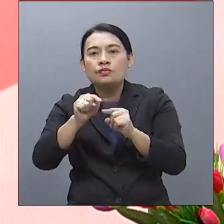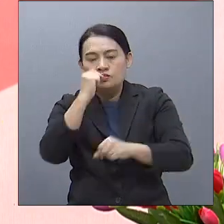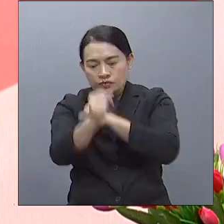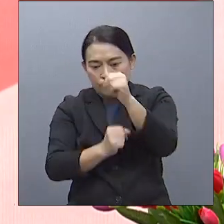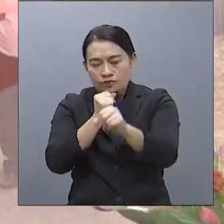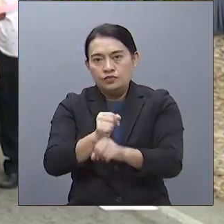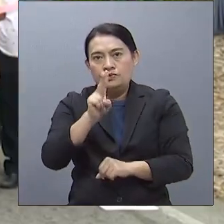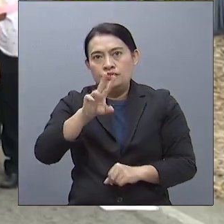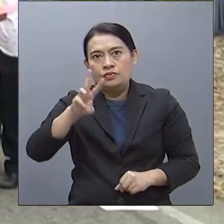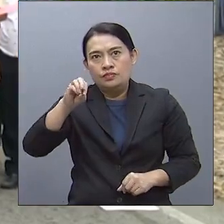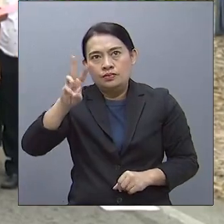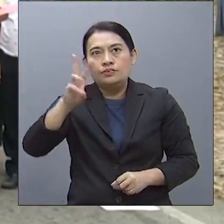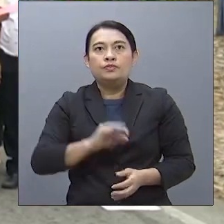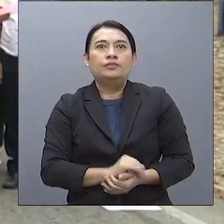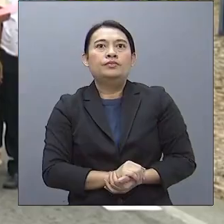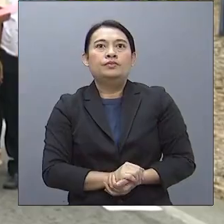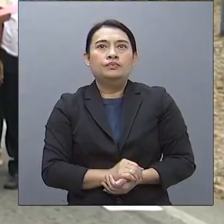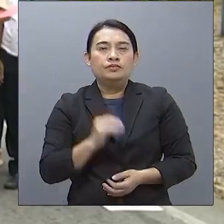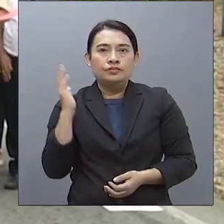แล้วครับ